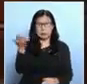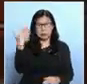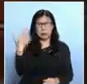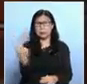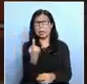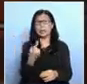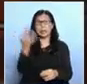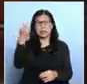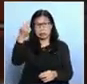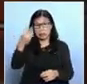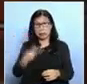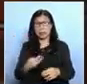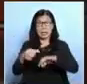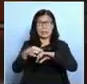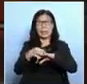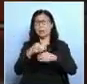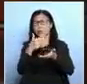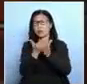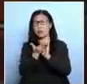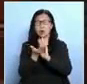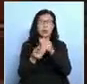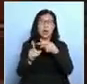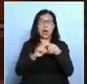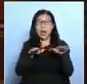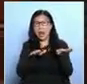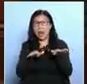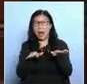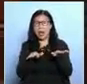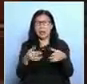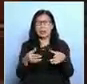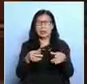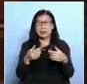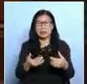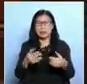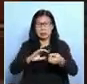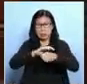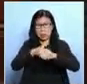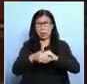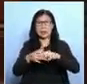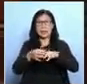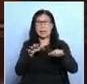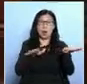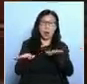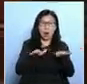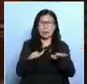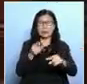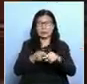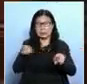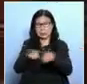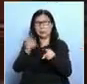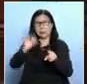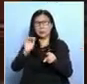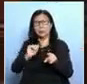面對這些金融的風波或者風暴，在國際的金融海嘯什麼都好，我們都能夠